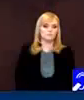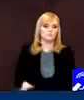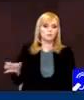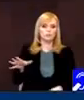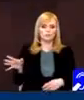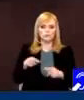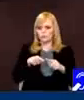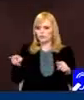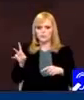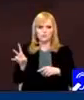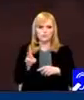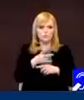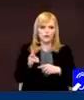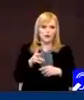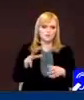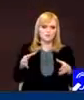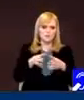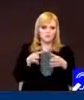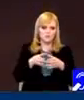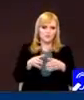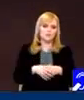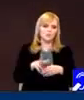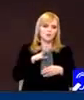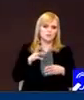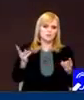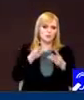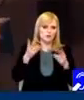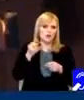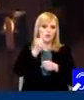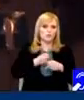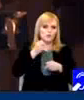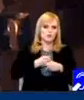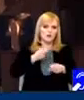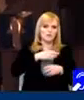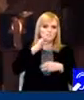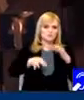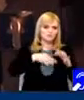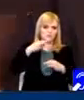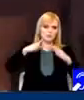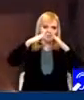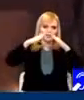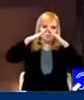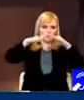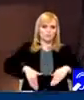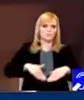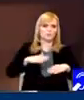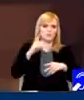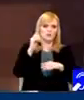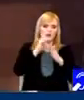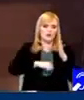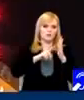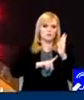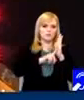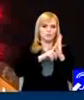Toată noaptea, echipele de intervenție s-au luptat cu flăcările. După miezul nopții, acoperișul centrului comercial s-a prăbușit din cauza temperaturii extrem